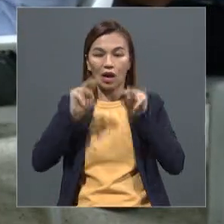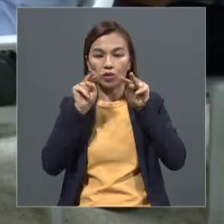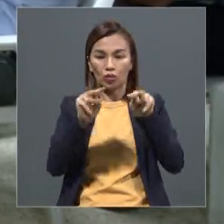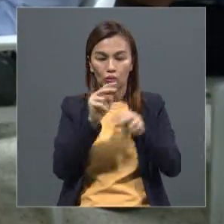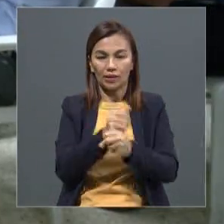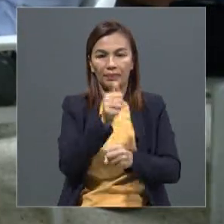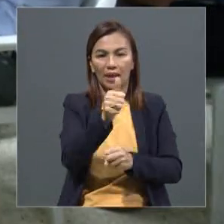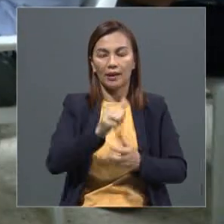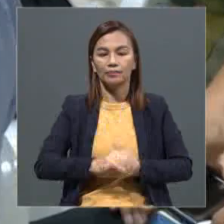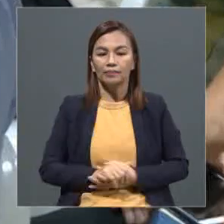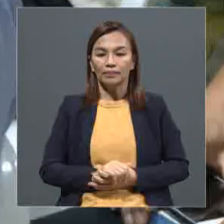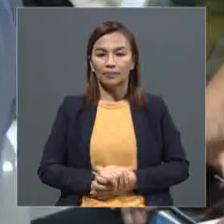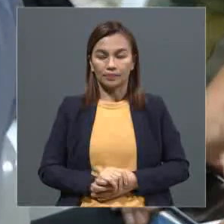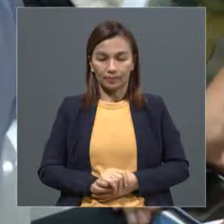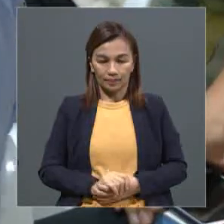ชิดเลยครับ